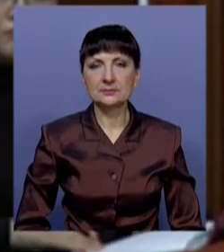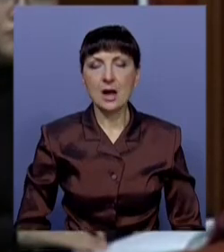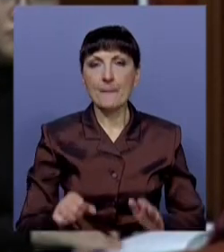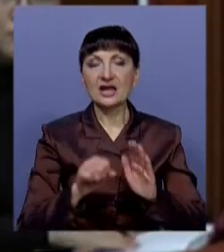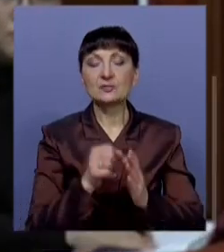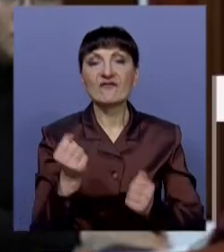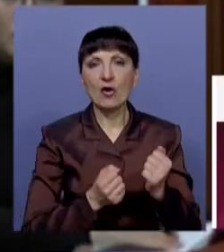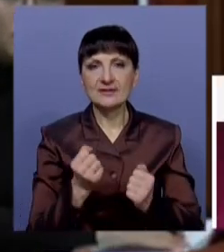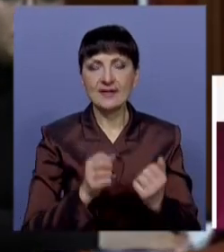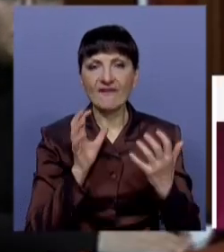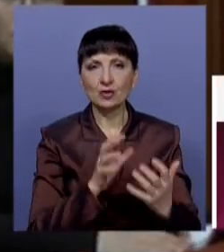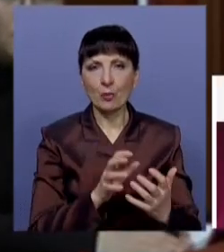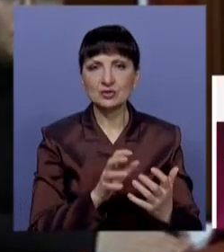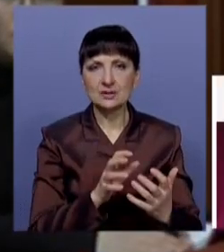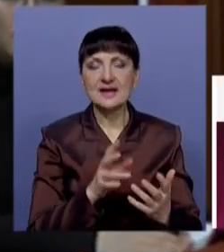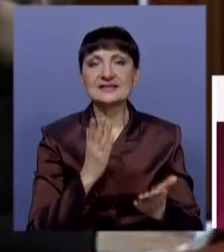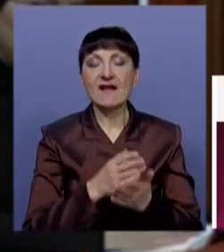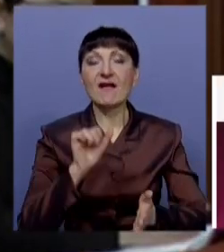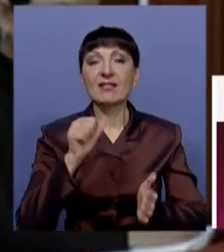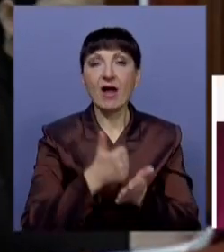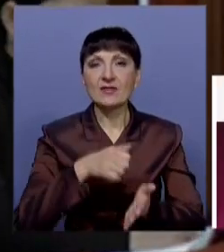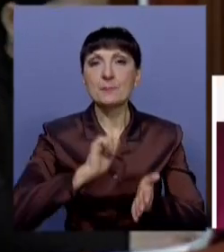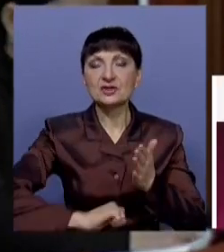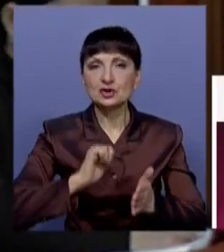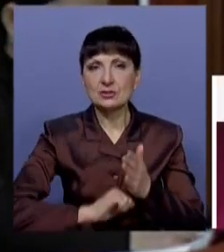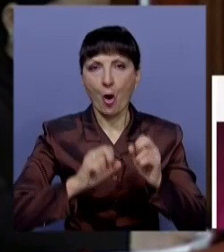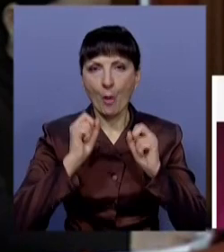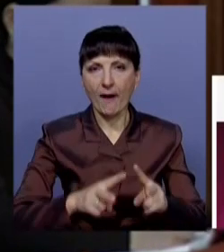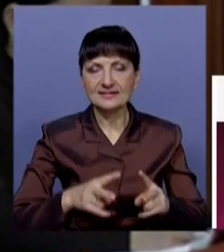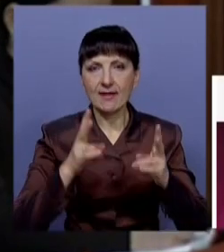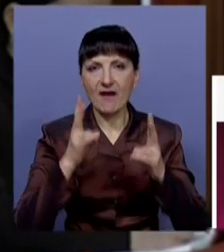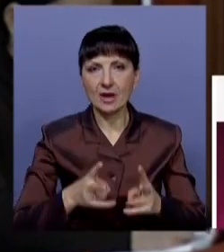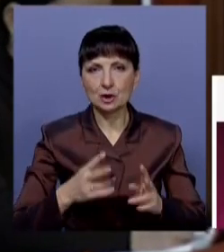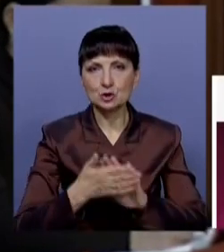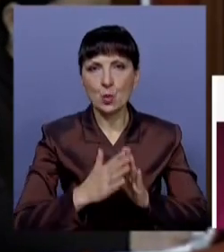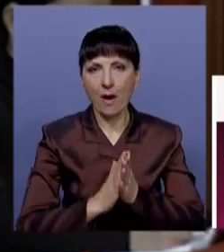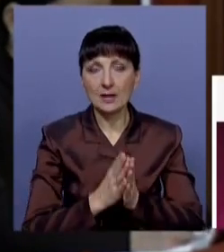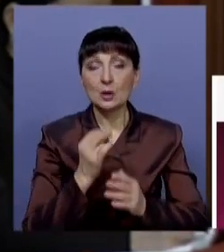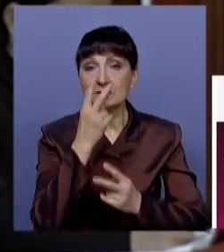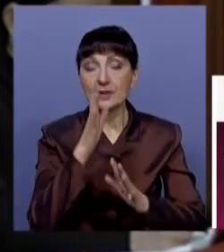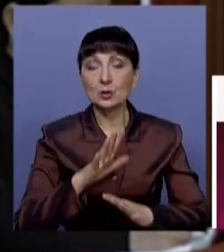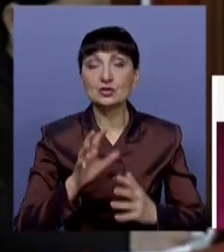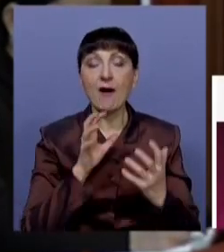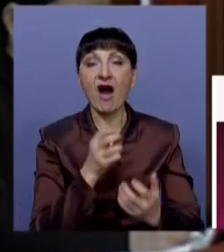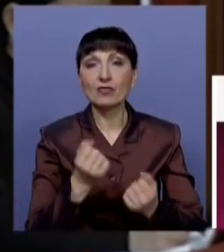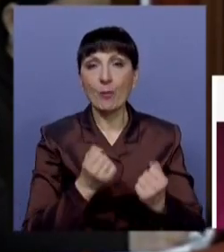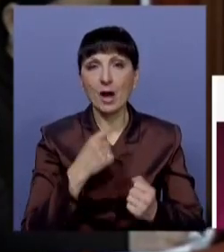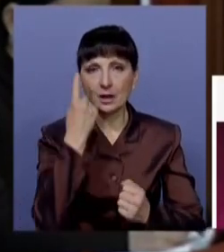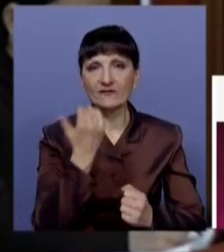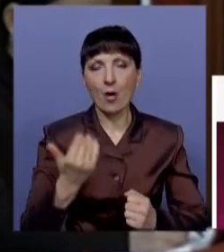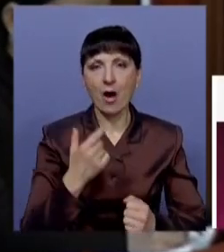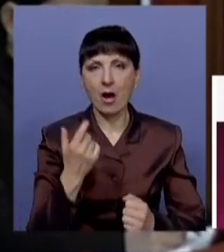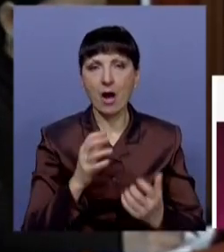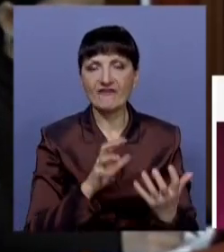Погибшие водители и автобус марки «Сетра» стали главной причиной возникновения опасной аварийной ситуации. Но, несмотря на это, автопарк, которому принадлежал